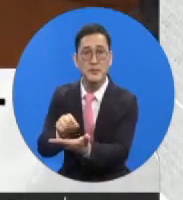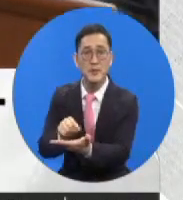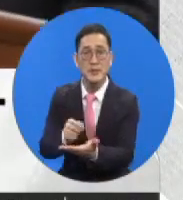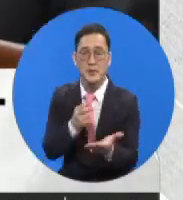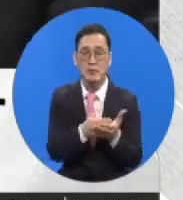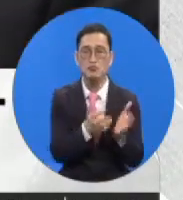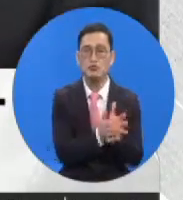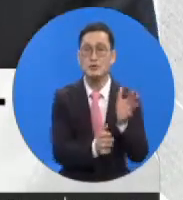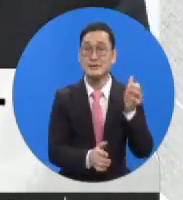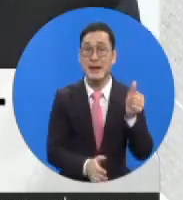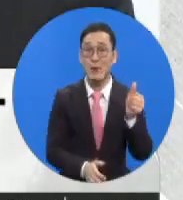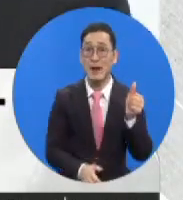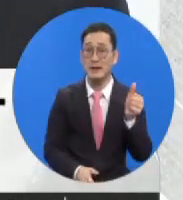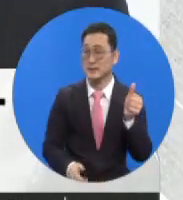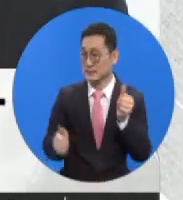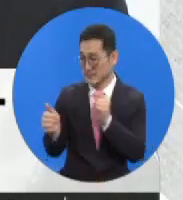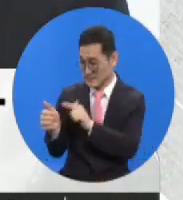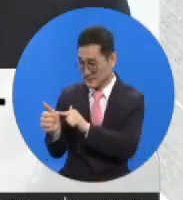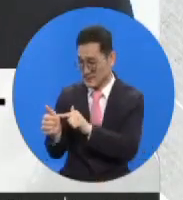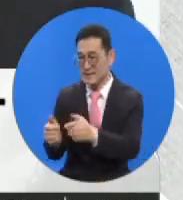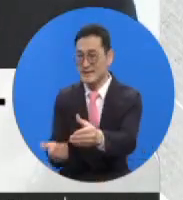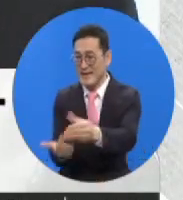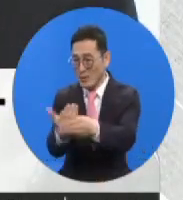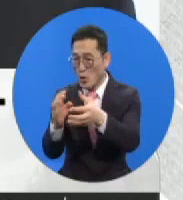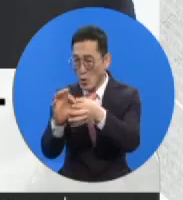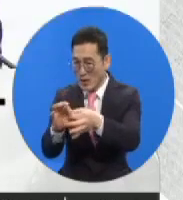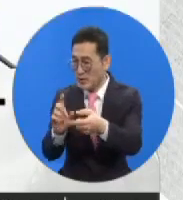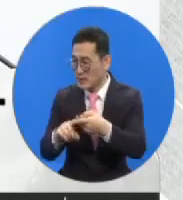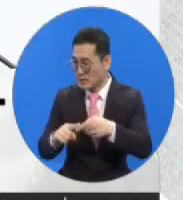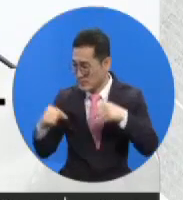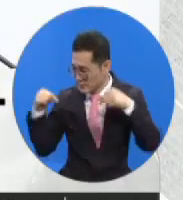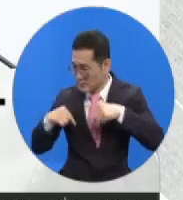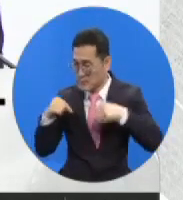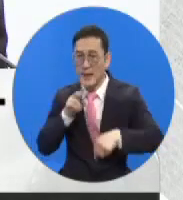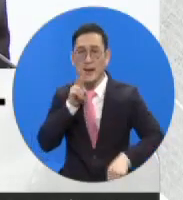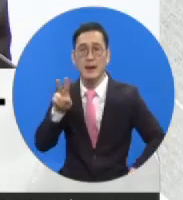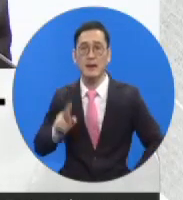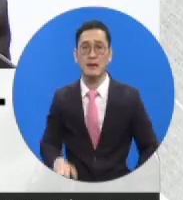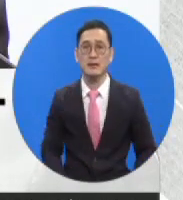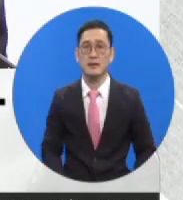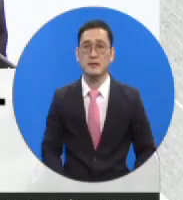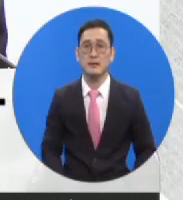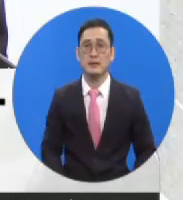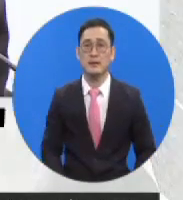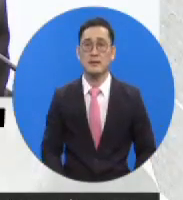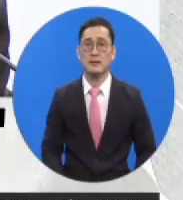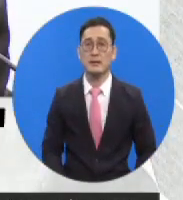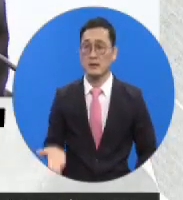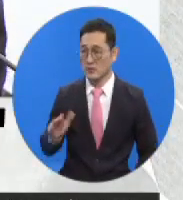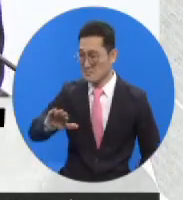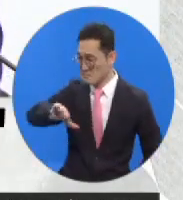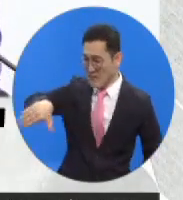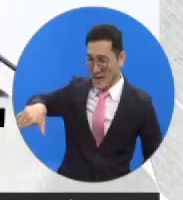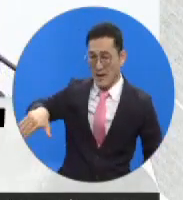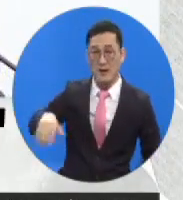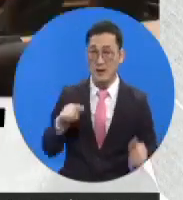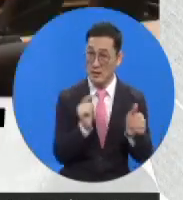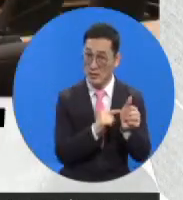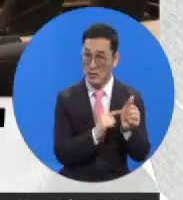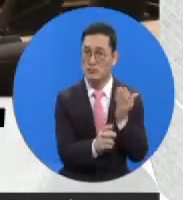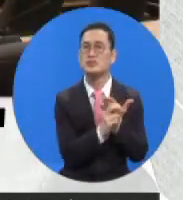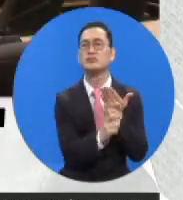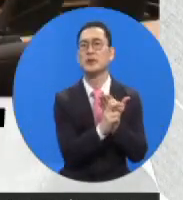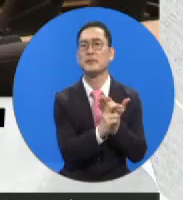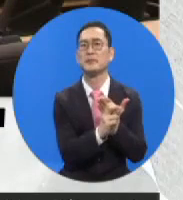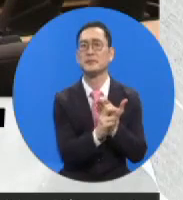법무부 장관은 반드시 총장을 통해서만 개별 사건을 지휘할 수 있습니다. 그런데 개별 사건을 지휘하는 것에서 총장을 배제하는 게 과연 법적으로 가능하냐